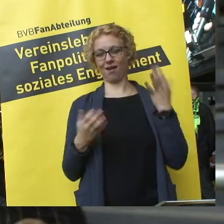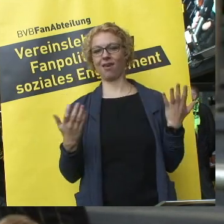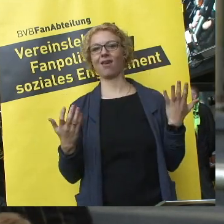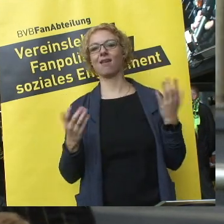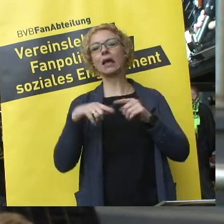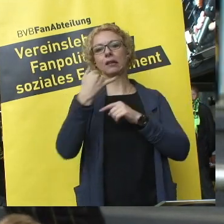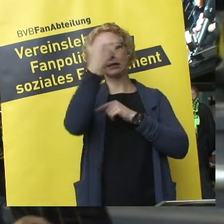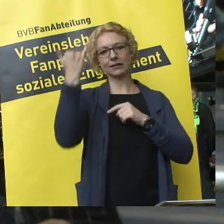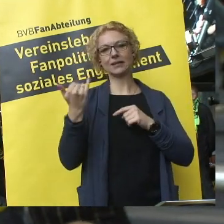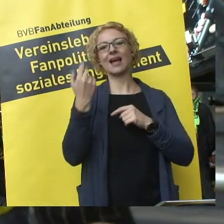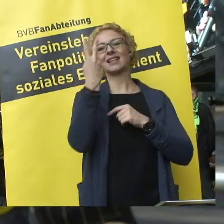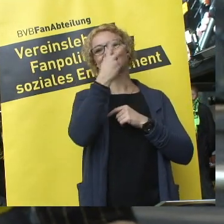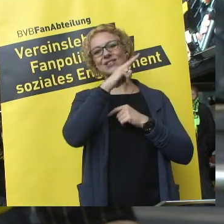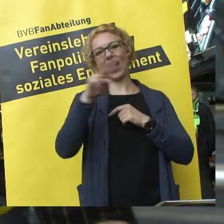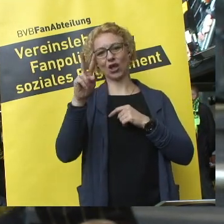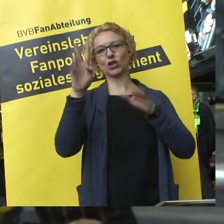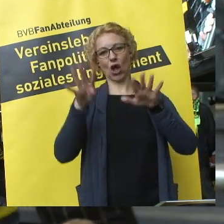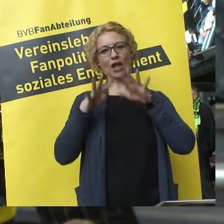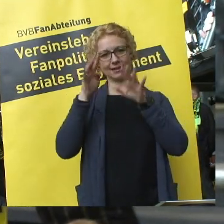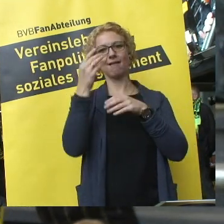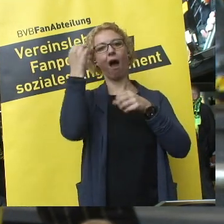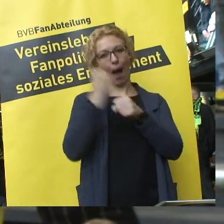die Landesspiele im nächsten Jahr 2019 in Hamm.